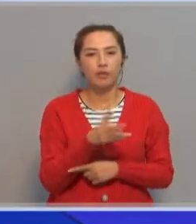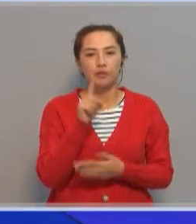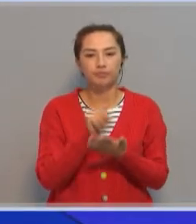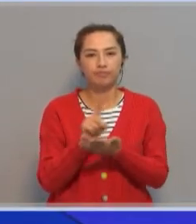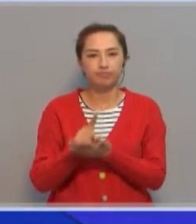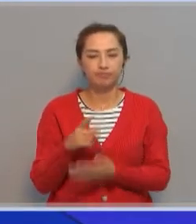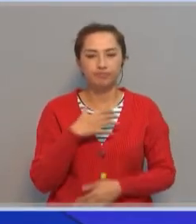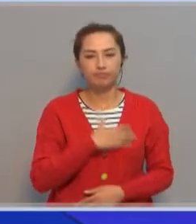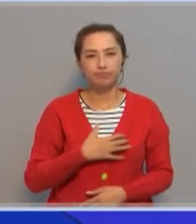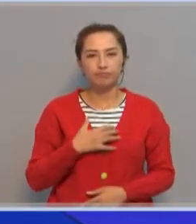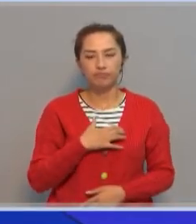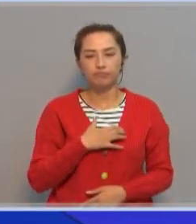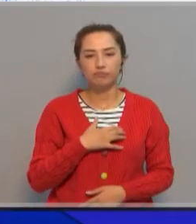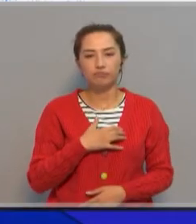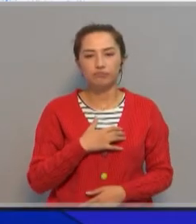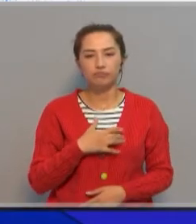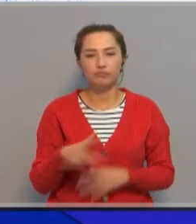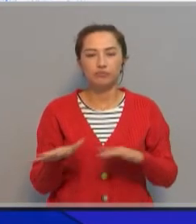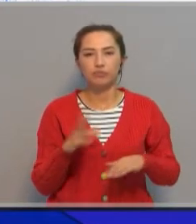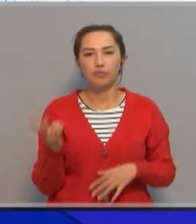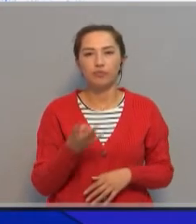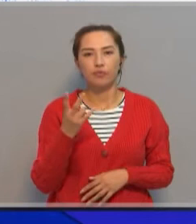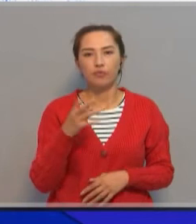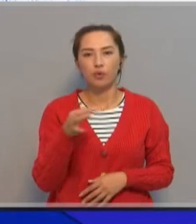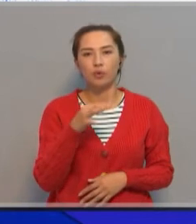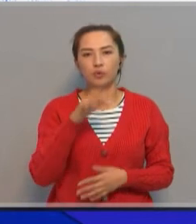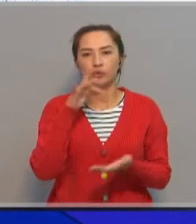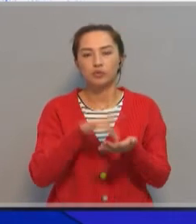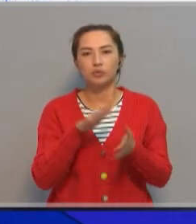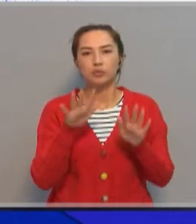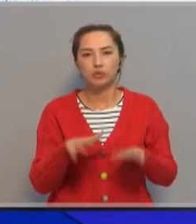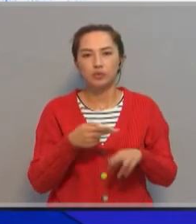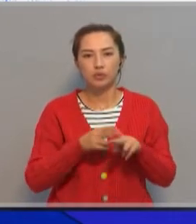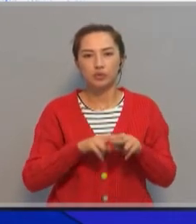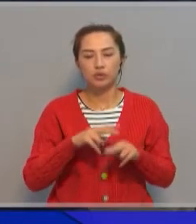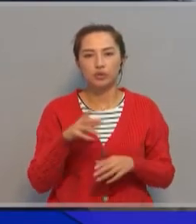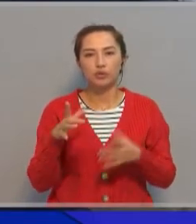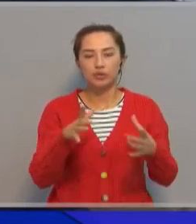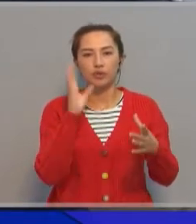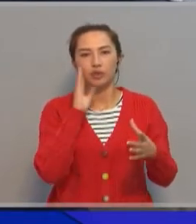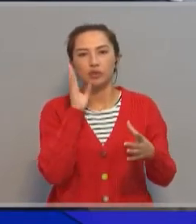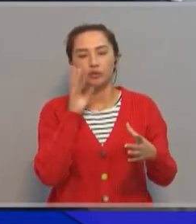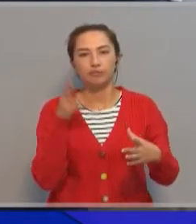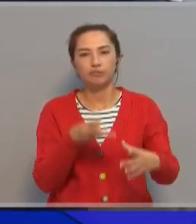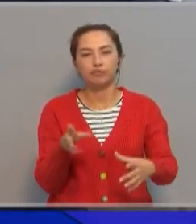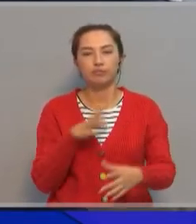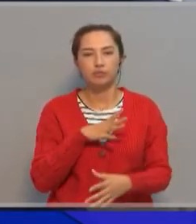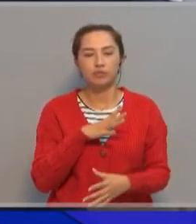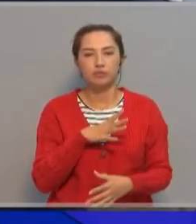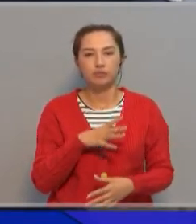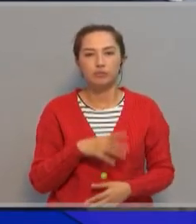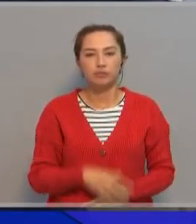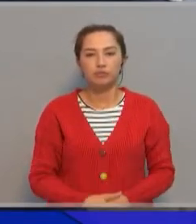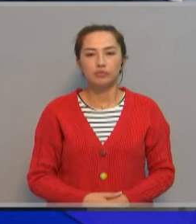ету бойынша қарқынды жұмыстар жүргізіліп келеді. Облыс орталығында бірнеше жасанды көл салынып, есу каналының құрылысы